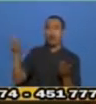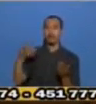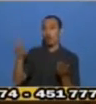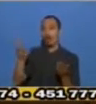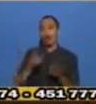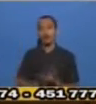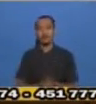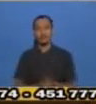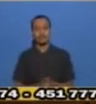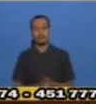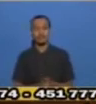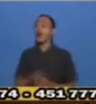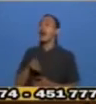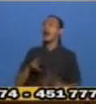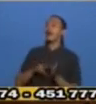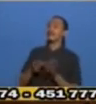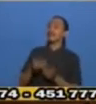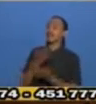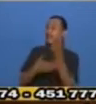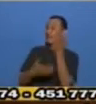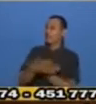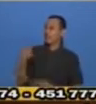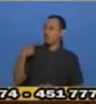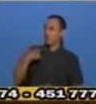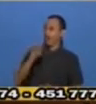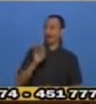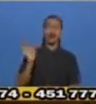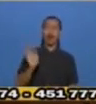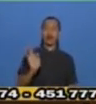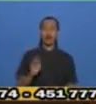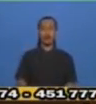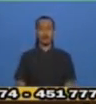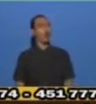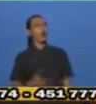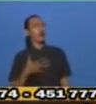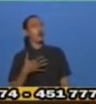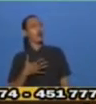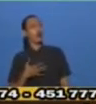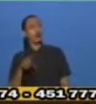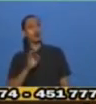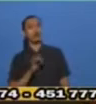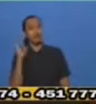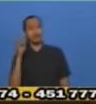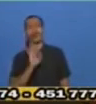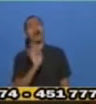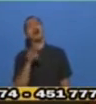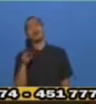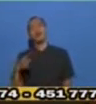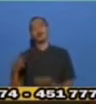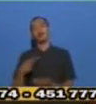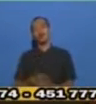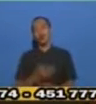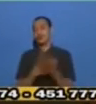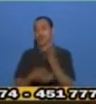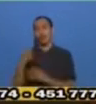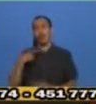ditolak karena disabilitas ya Bu Pembayun ya. Aduh, enggak ada di Jogja ya Bu Nuning ya. Oke, berarti